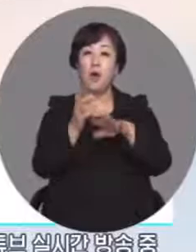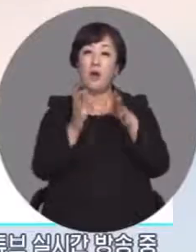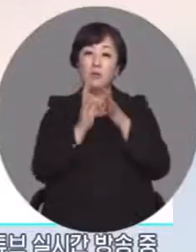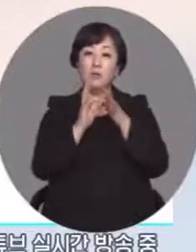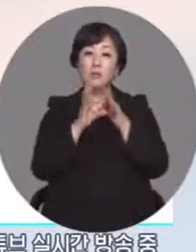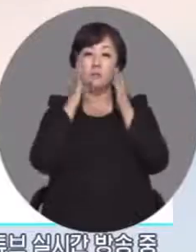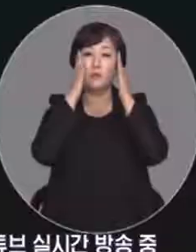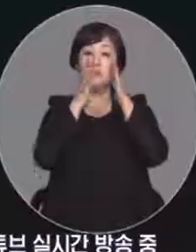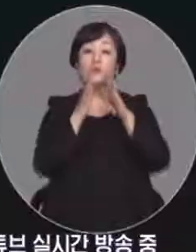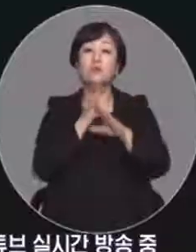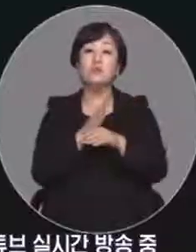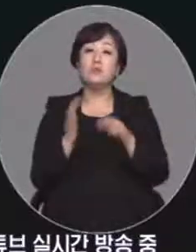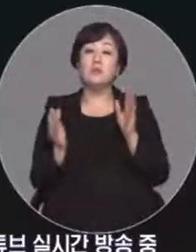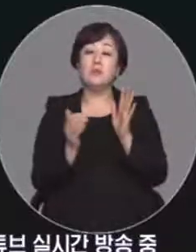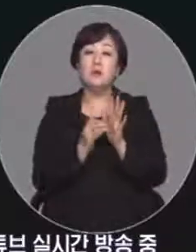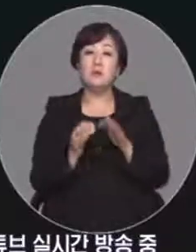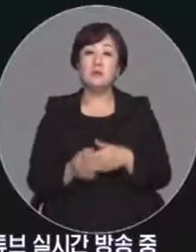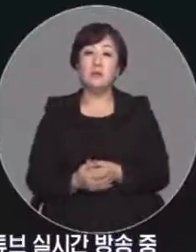기자입니다.